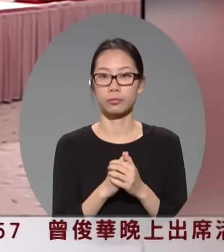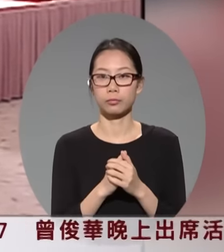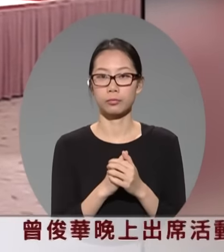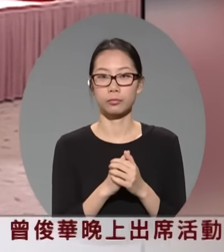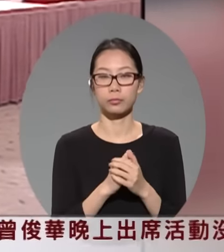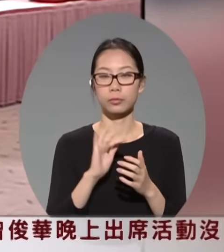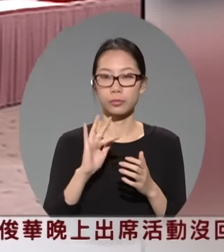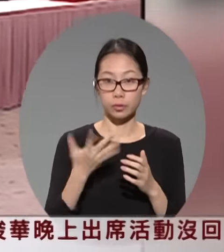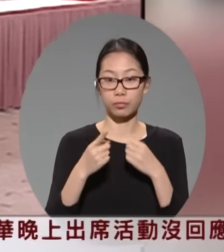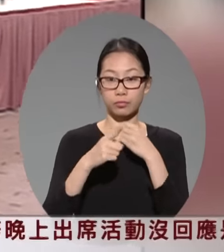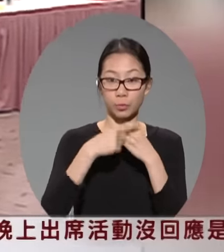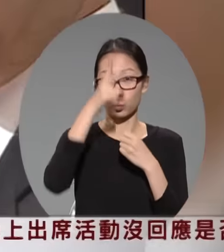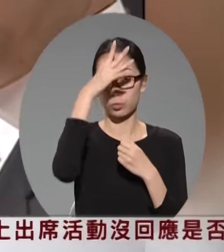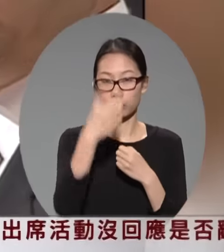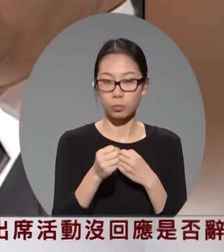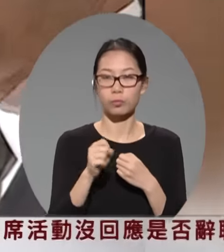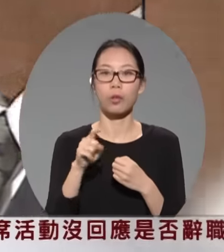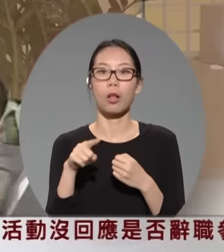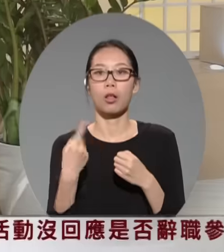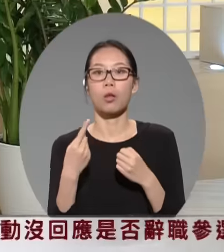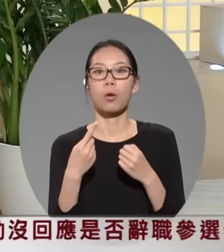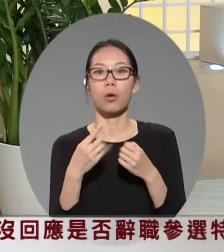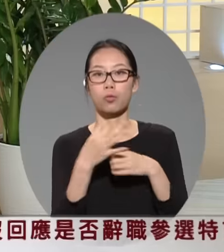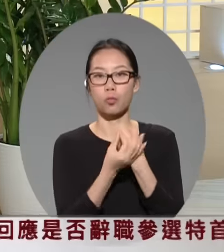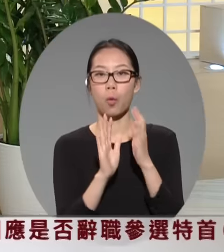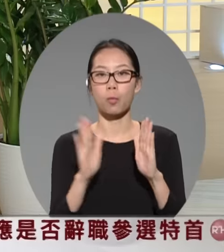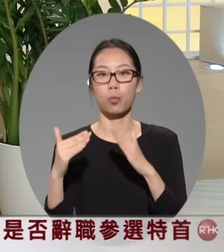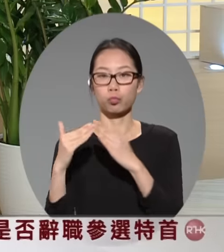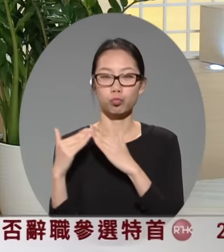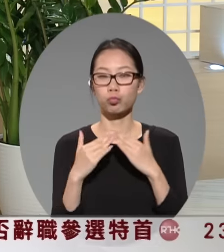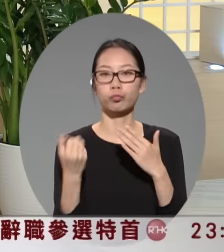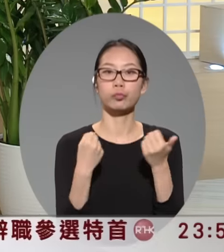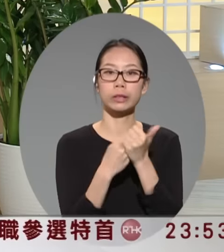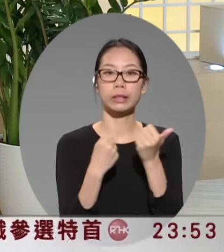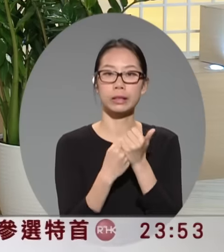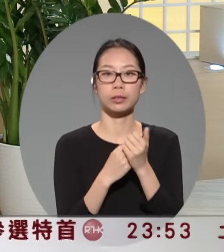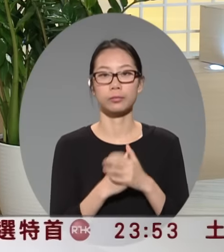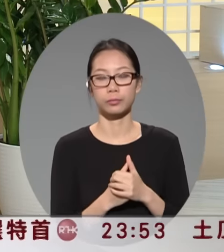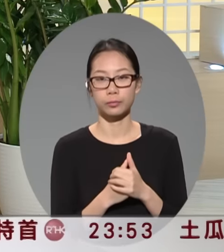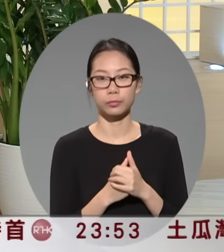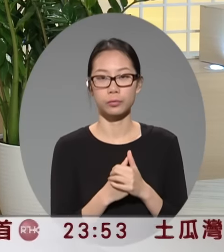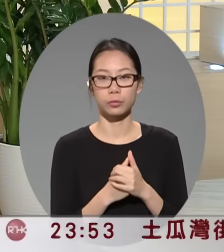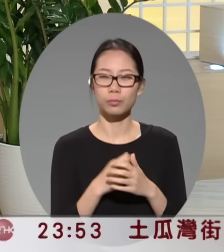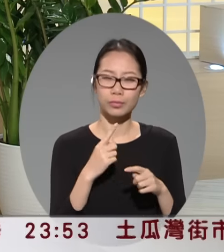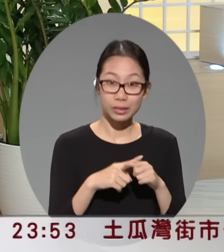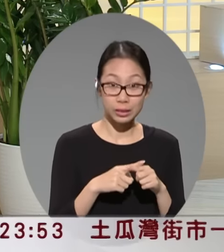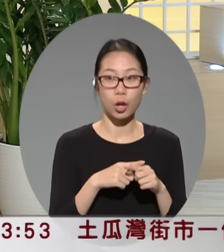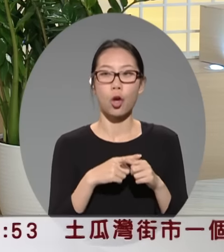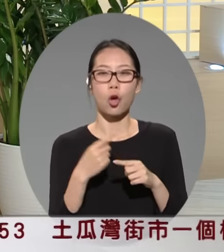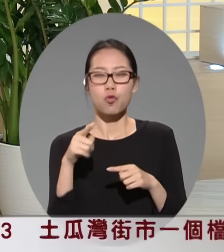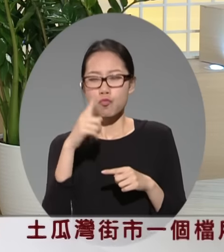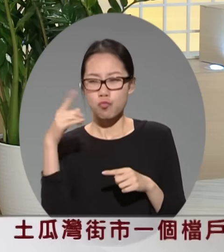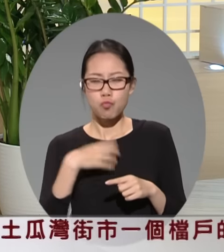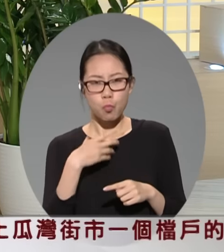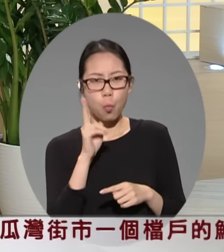辦主任魯平嘅支持。而李福善咧就係出於自己嘅意願，當時被認為咧佢係陪跑性質居多